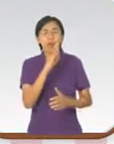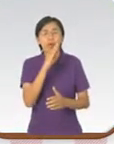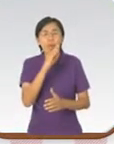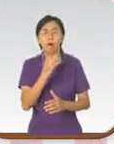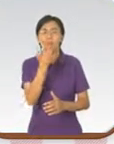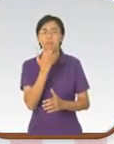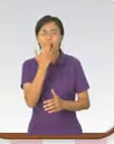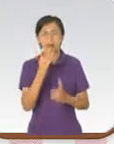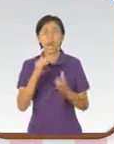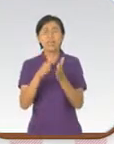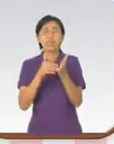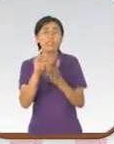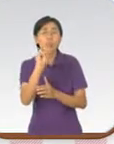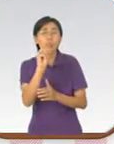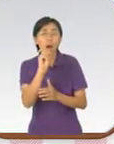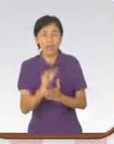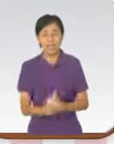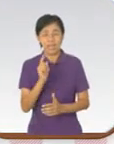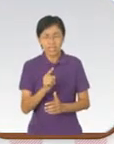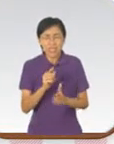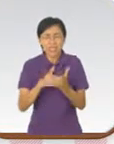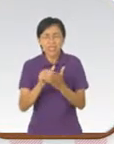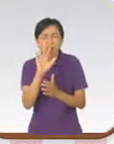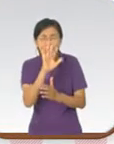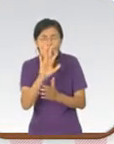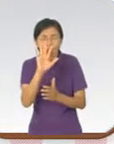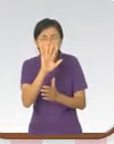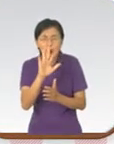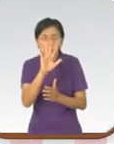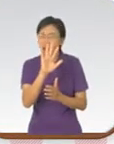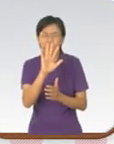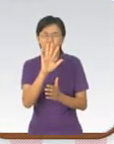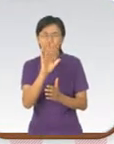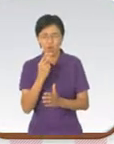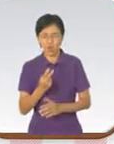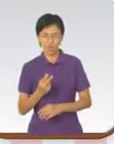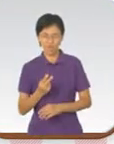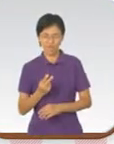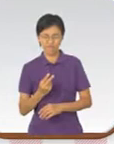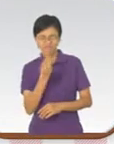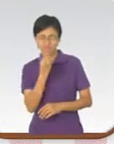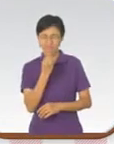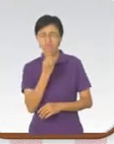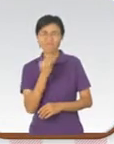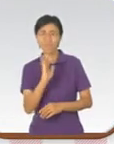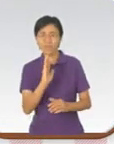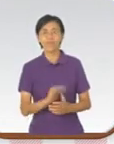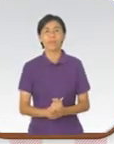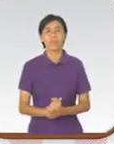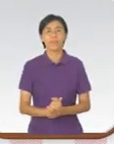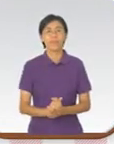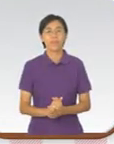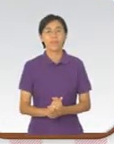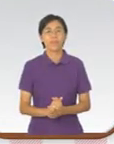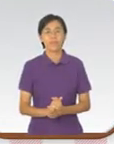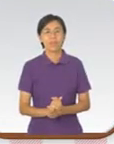สเผือกจะนึกถึงสีม่วง ครับผม แต่เผือกจริงแล้วมันสี จืด มันจืดไปมันก็จะดูไม่น่าทานนะคะเดี๋ยวนี้เราใส่ลงไปก่อนแล้วก็เดี๋ยวใส่ครีมตาม